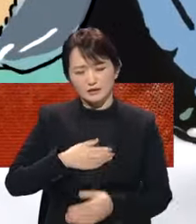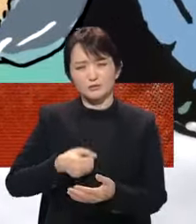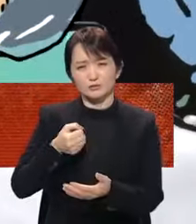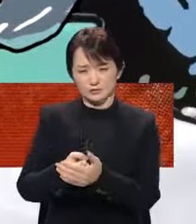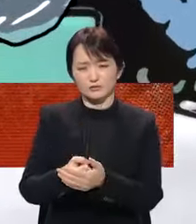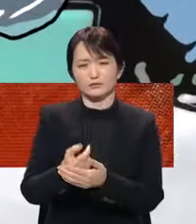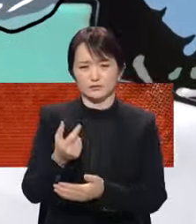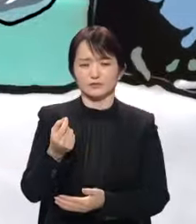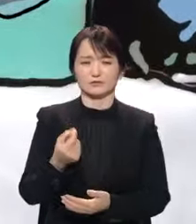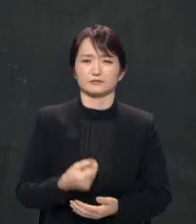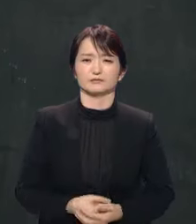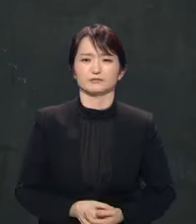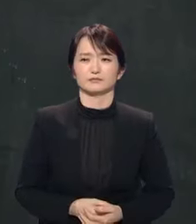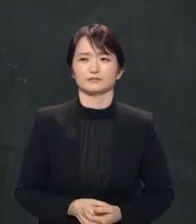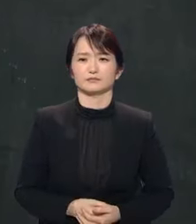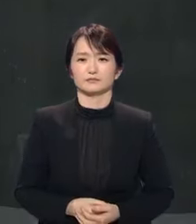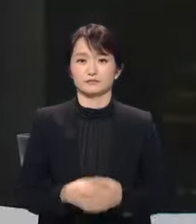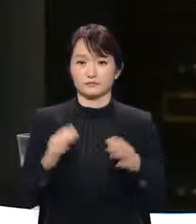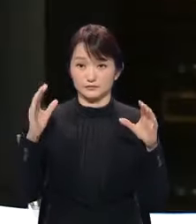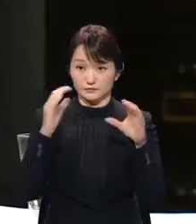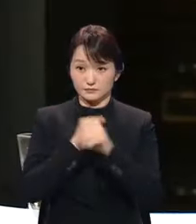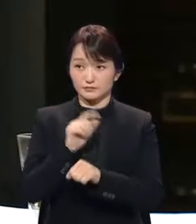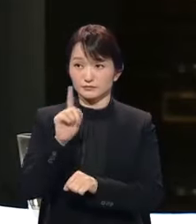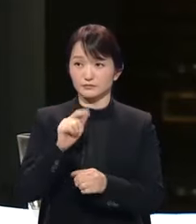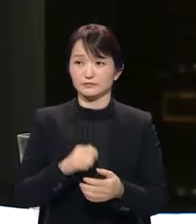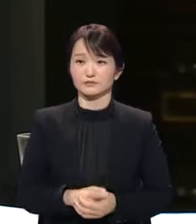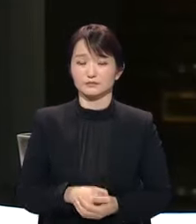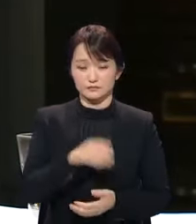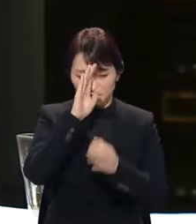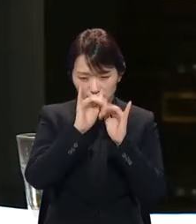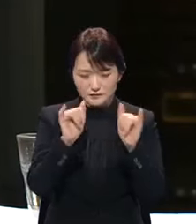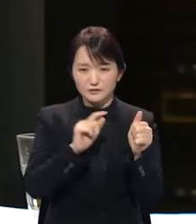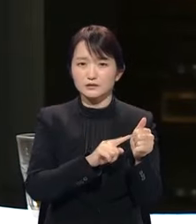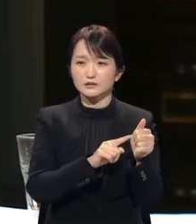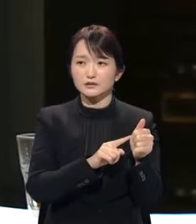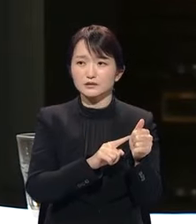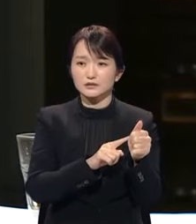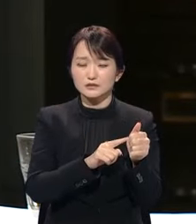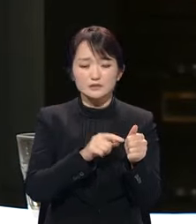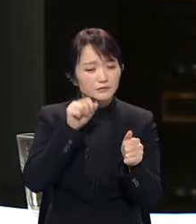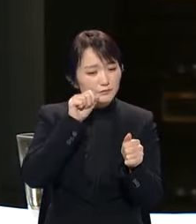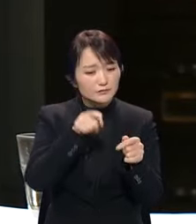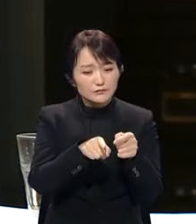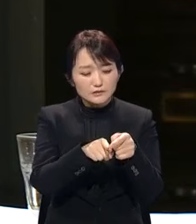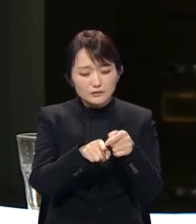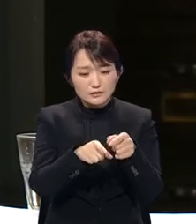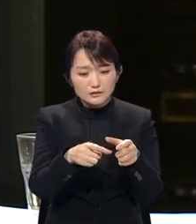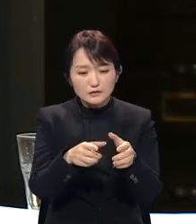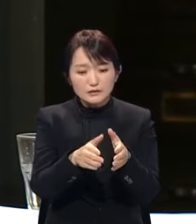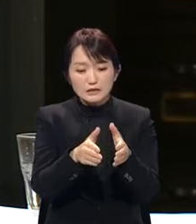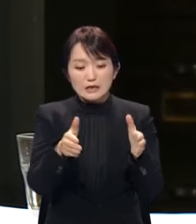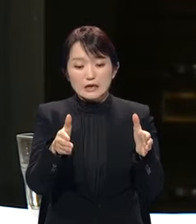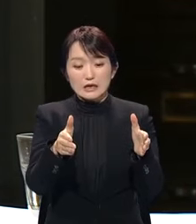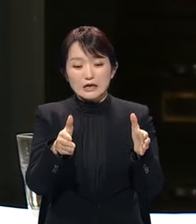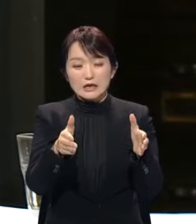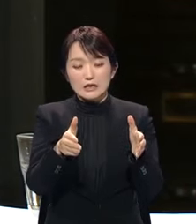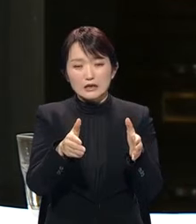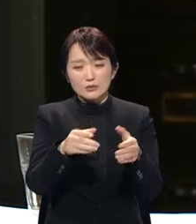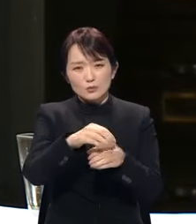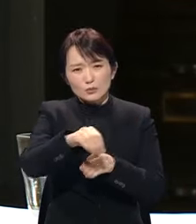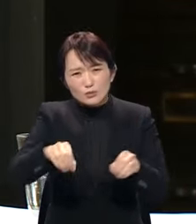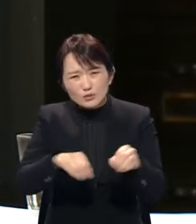봅니다. 자, 이제 뭐 정리를 하면 이거예요. 이 환자 남성 확대 수술을 받으려다 오히려 절단이 됐고 남자로서